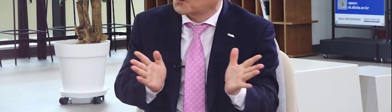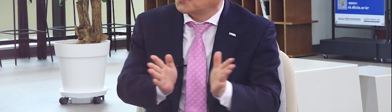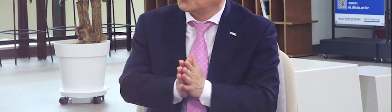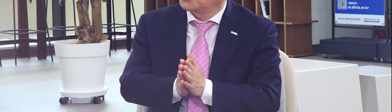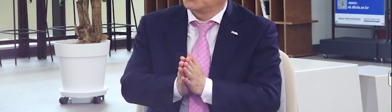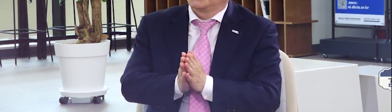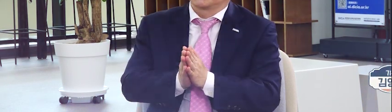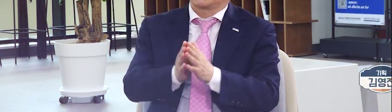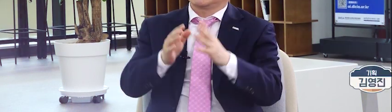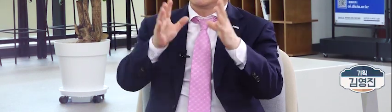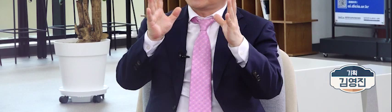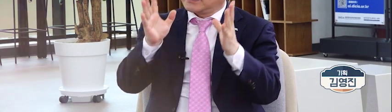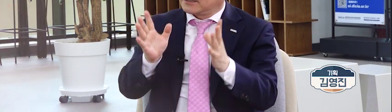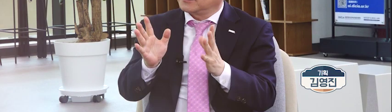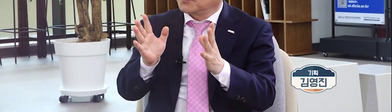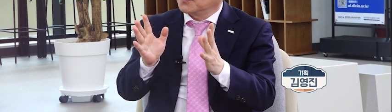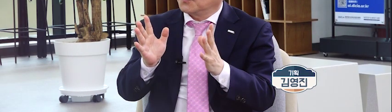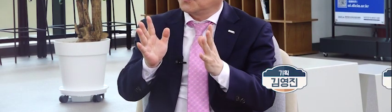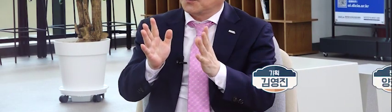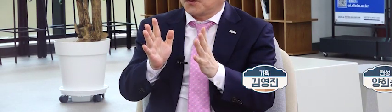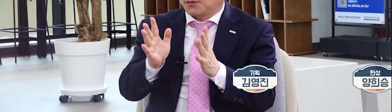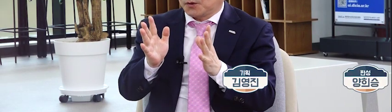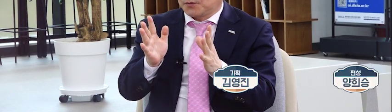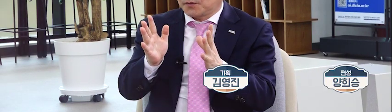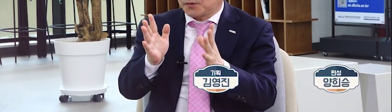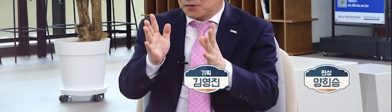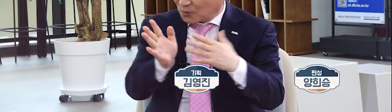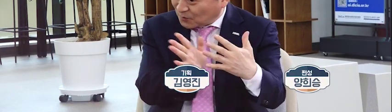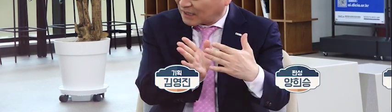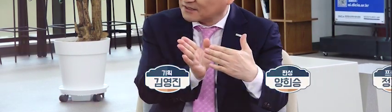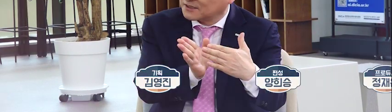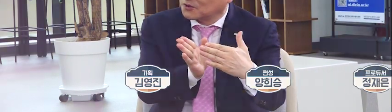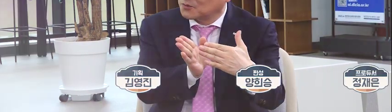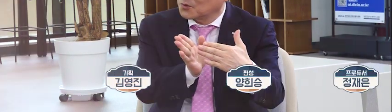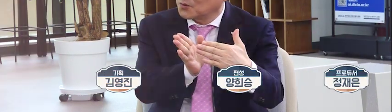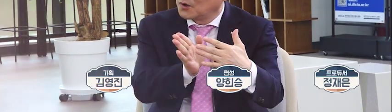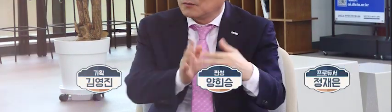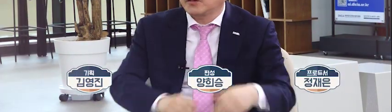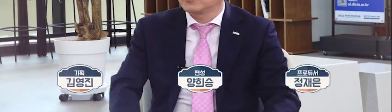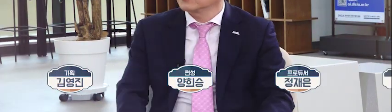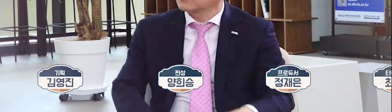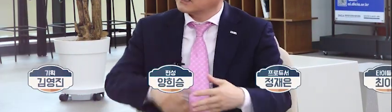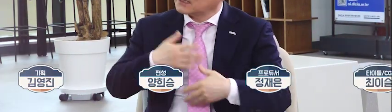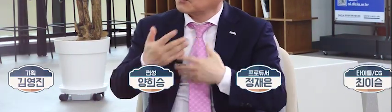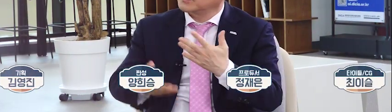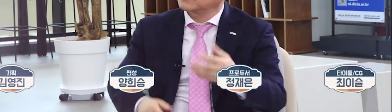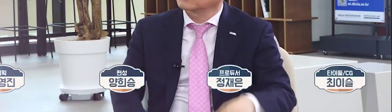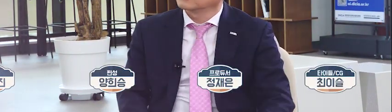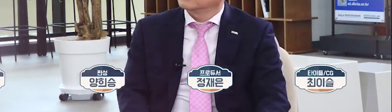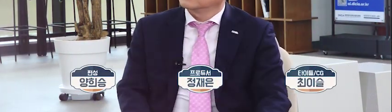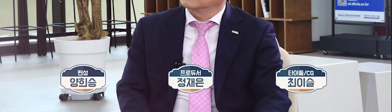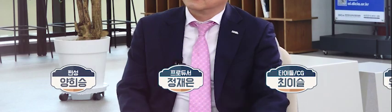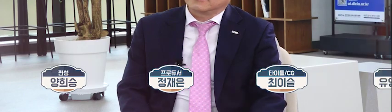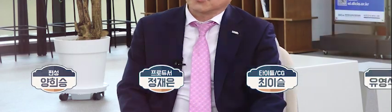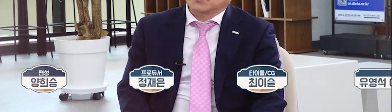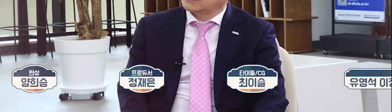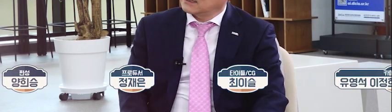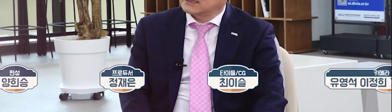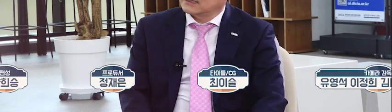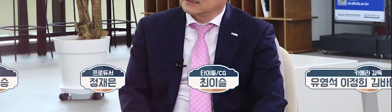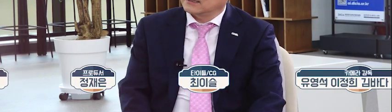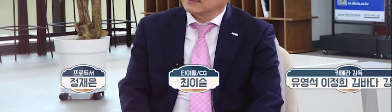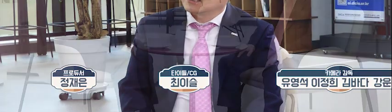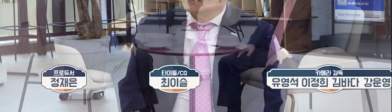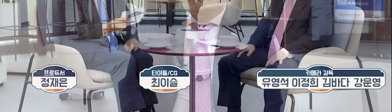해보고 컨텐츠도 많이 짓고 좀 조금 다른 시각으로 보고 뭐 이런것들 하다 보면 충분히